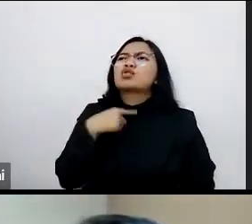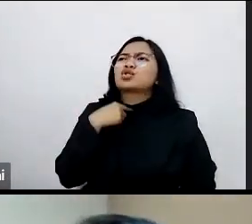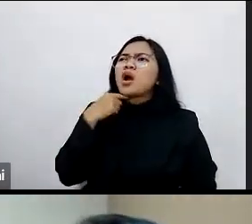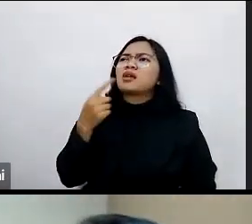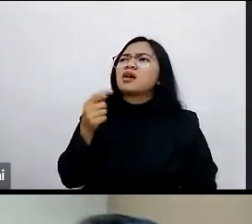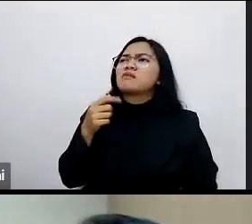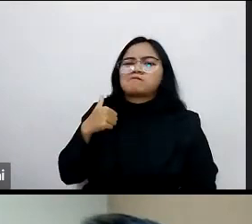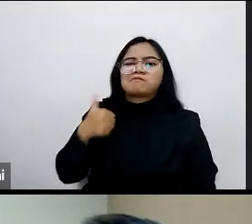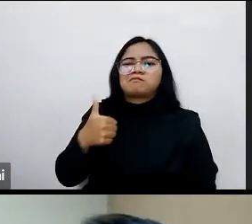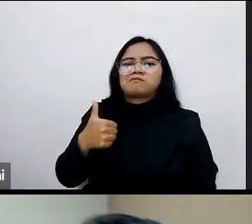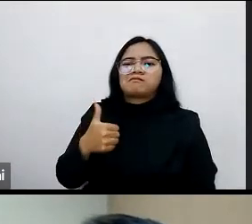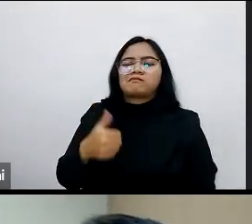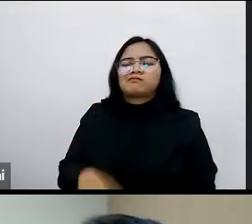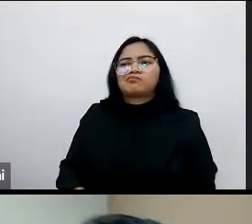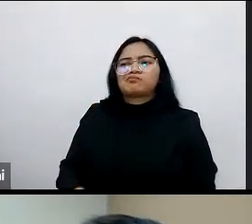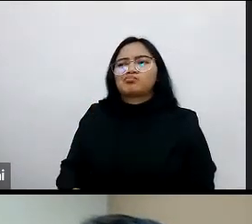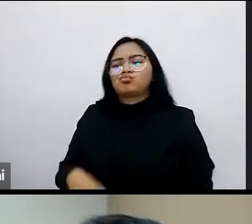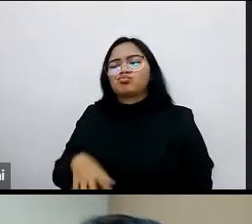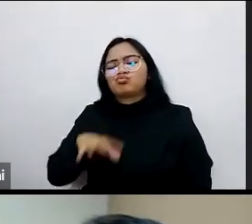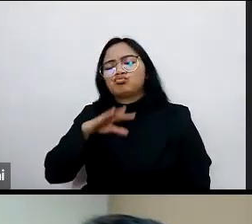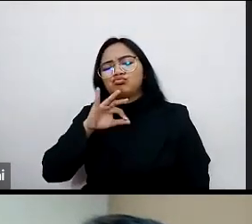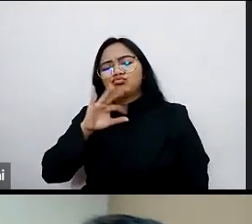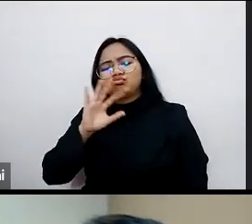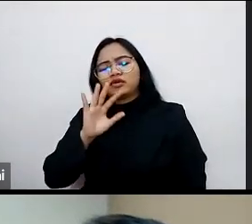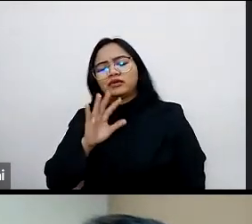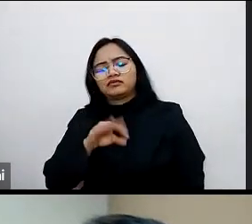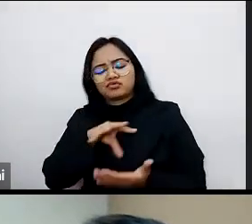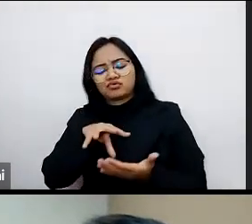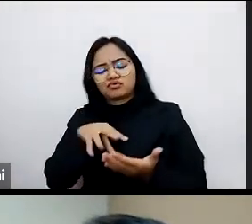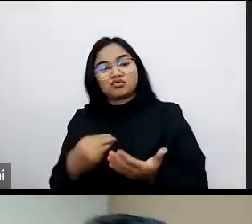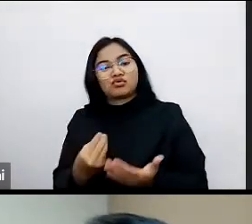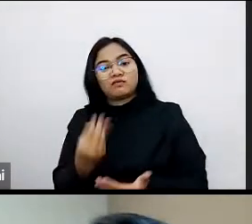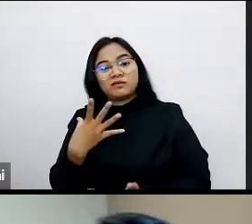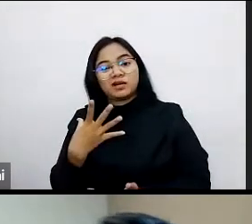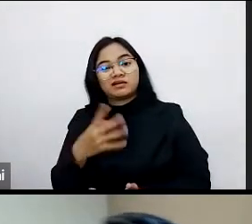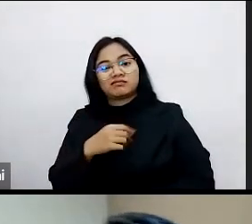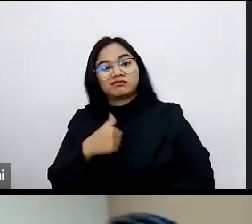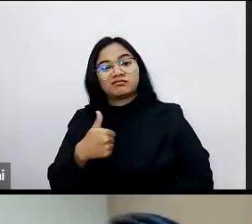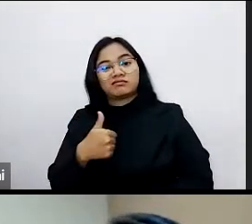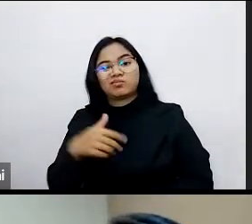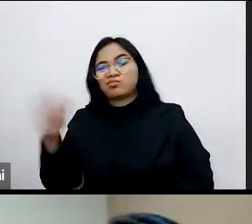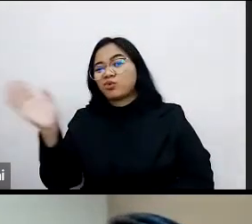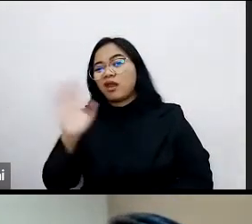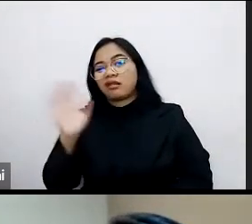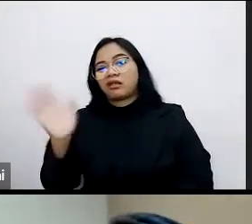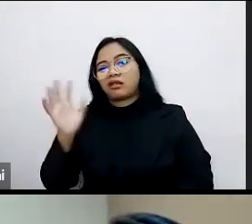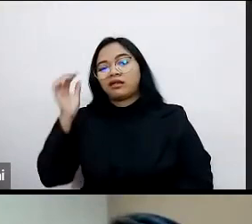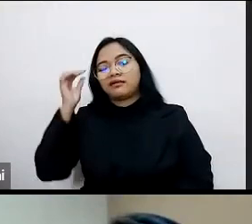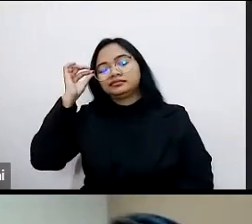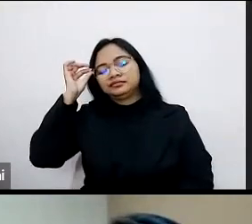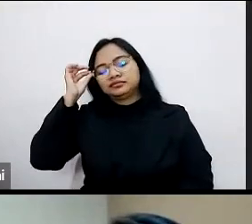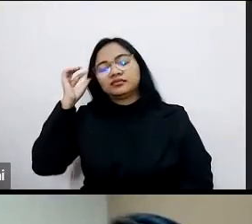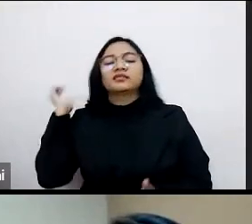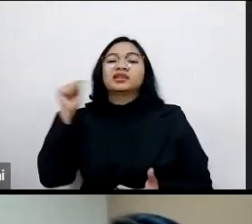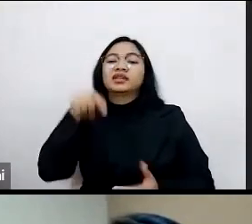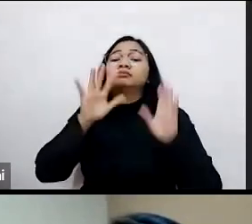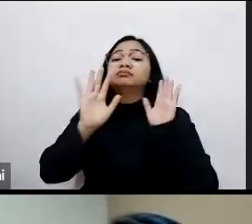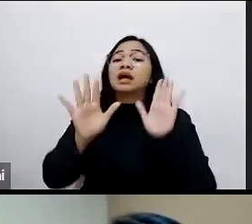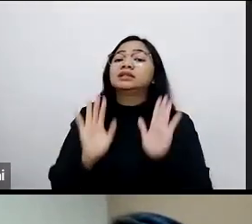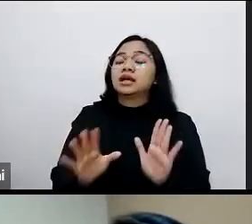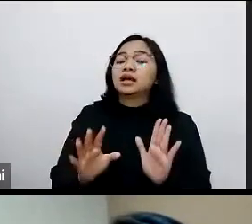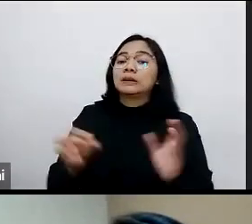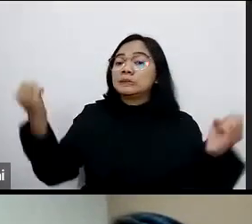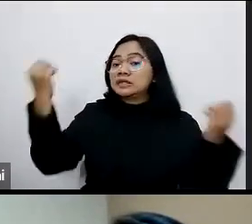punya otoritas seperti akademisi laki-laki gitu. Dan ini penjelasan kenapa banyak diskusi publik yang